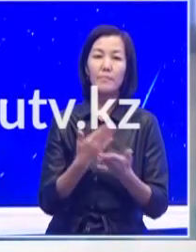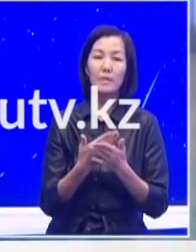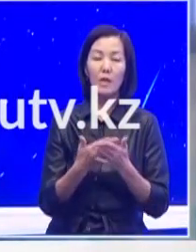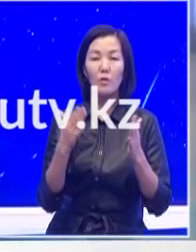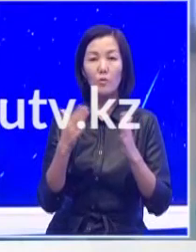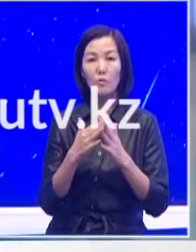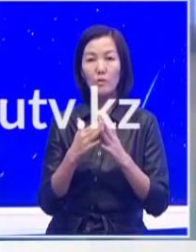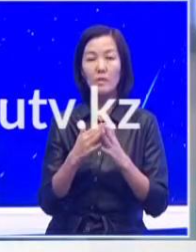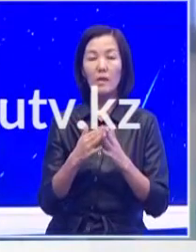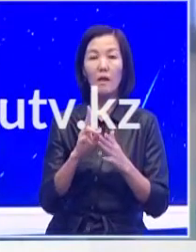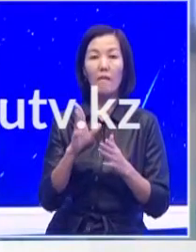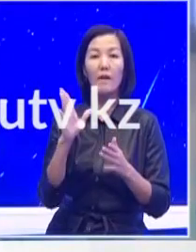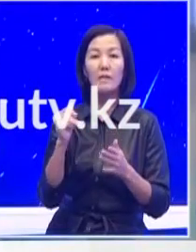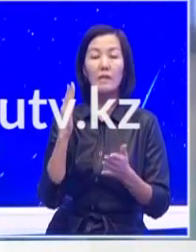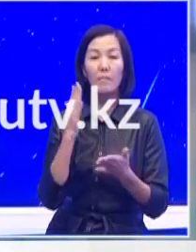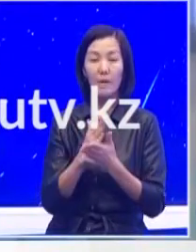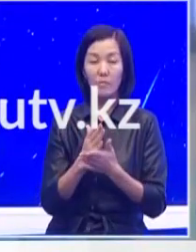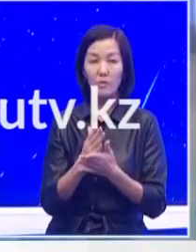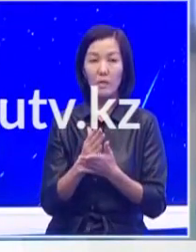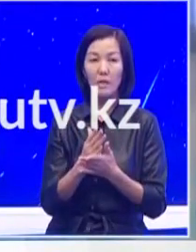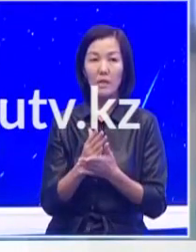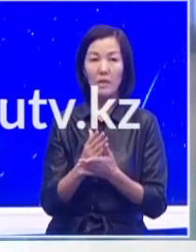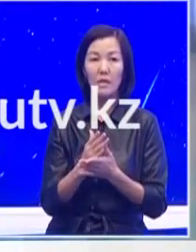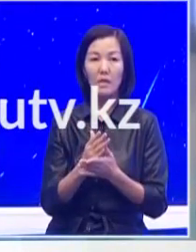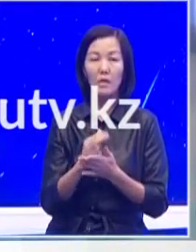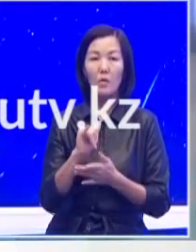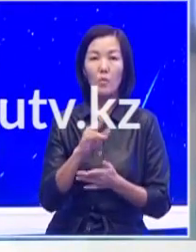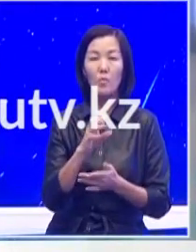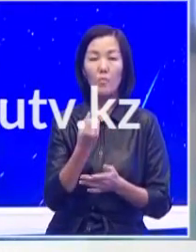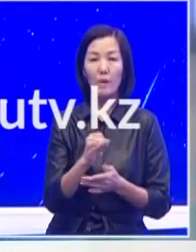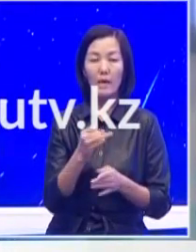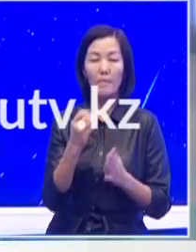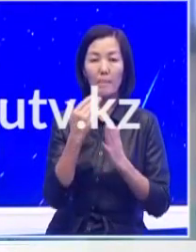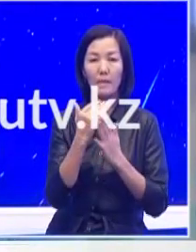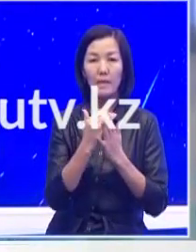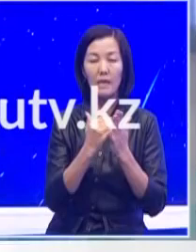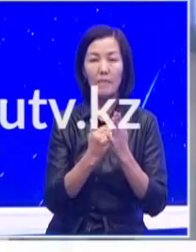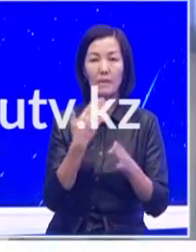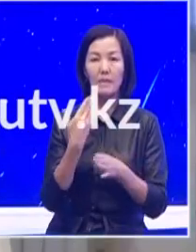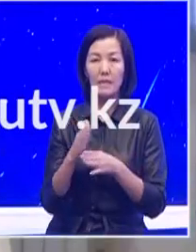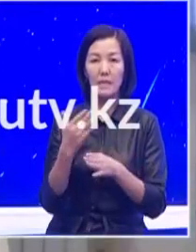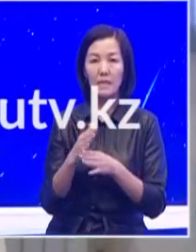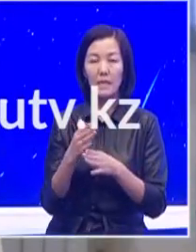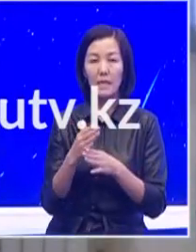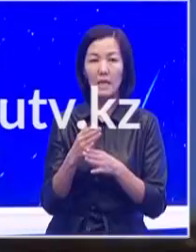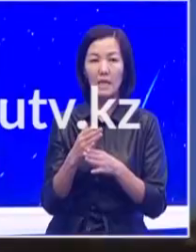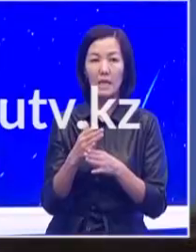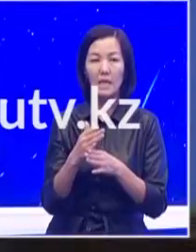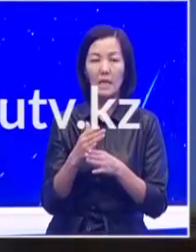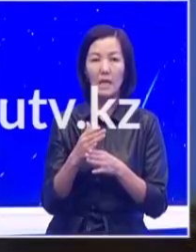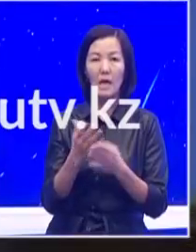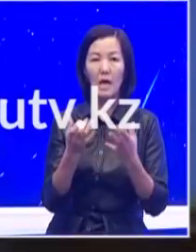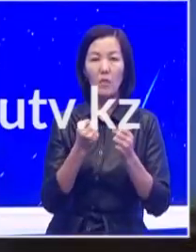басыңызда баспана болса да, сіз тағы да бұл Умай бағдарламасы бойынша несие рәсімдесеңіз болады. Ол үшін